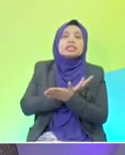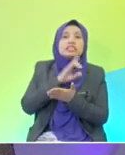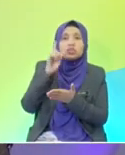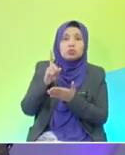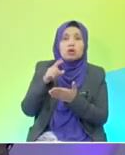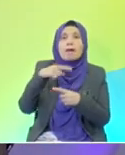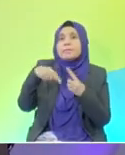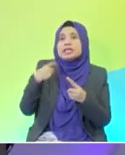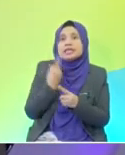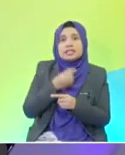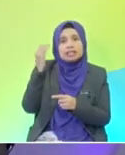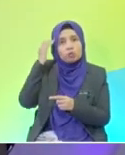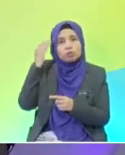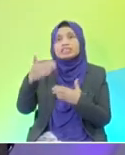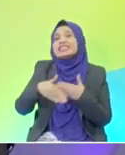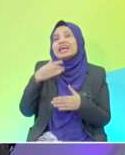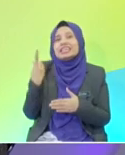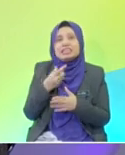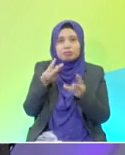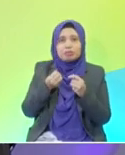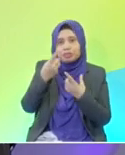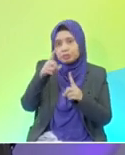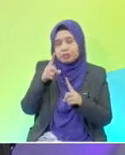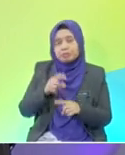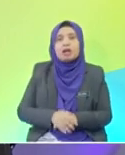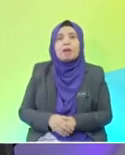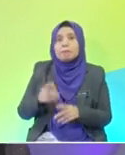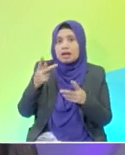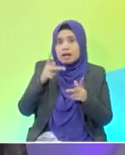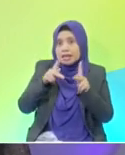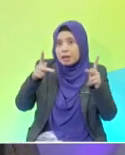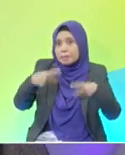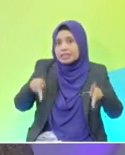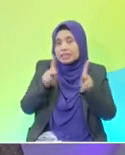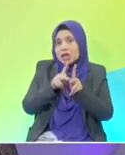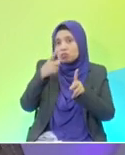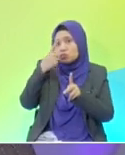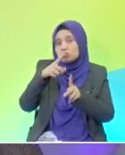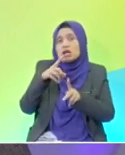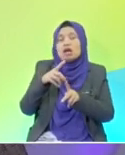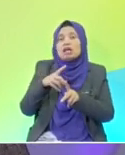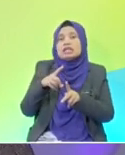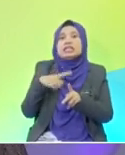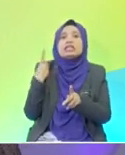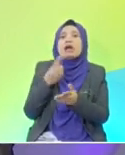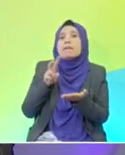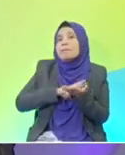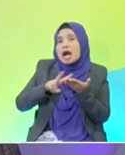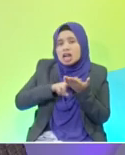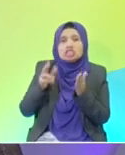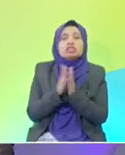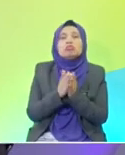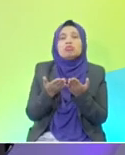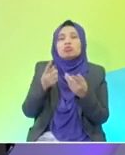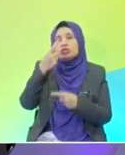milik kita tahu kaidah anjing gue senang Langsung kita jawab betul juga sehat untuk kita ah baca buku teks nih